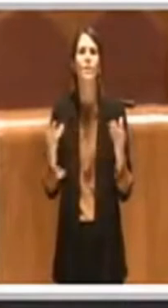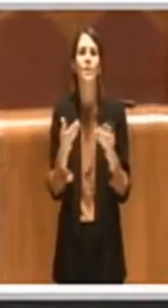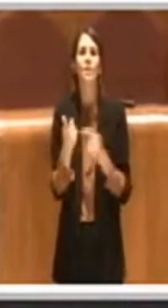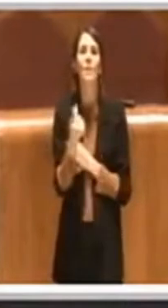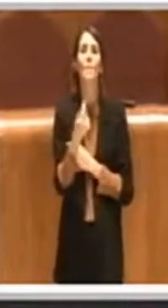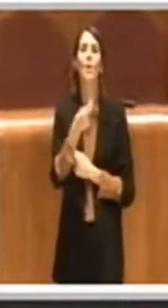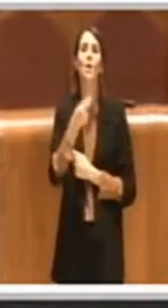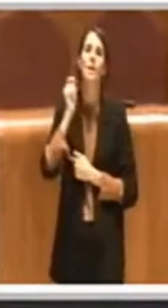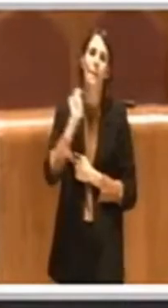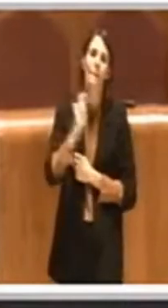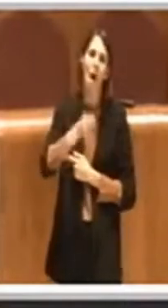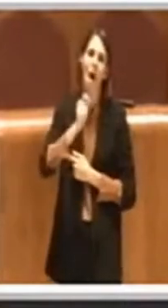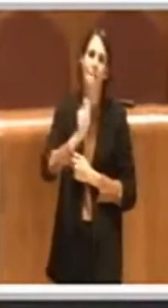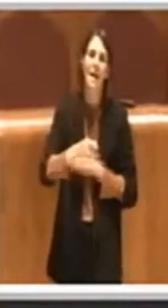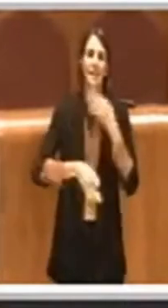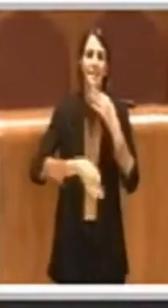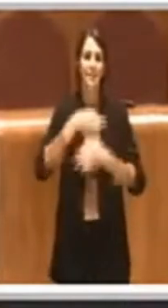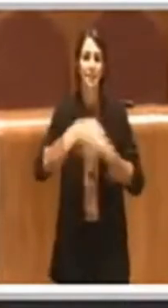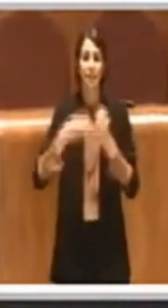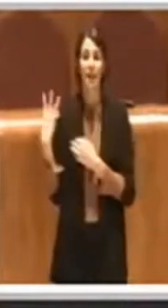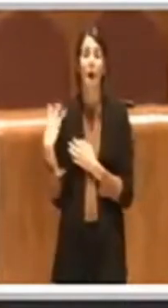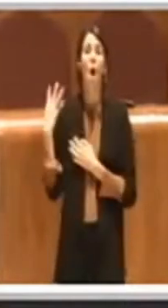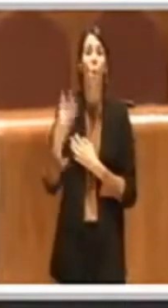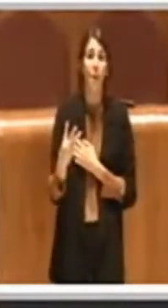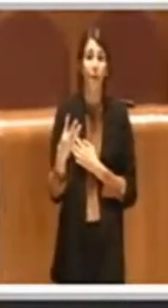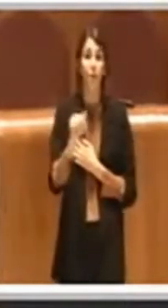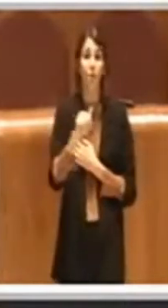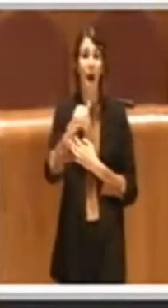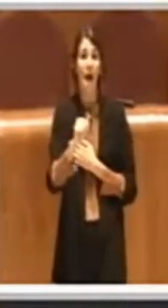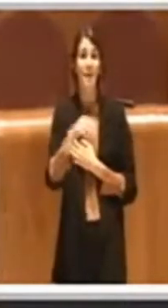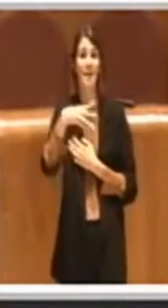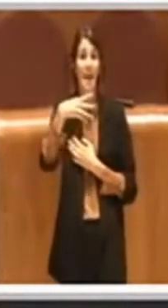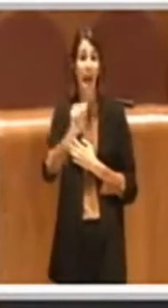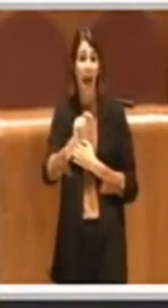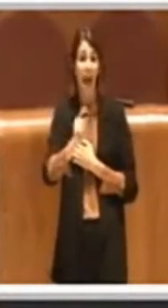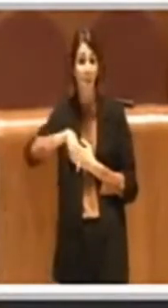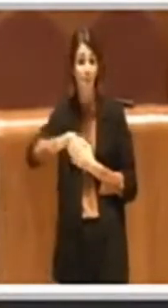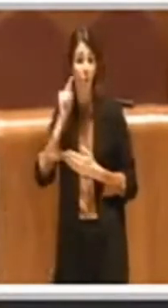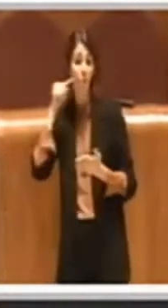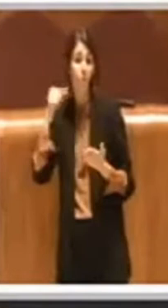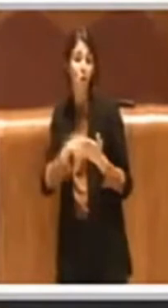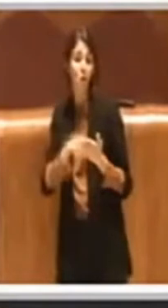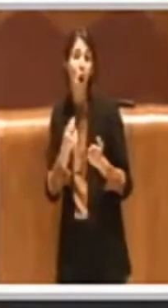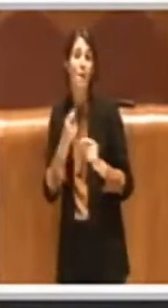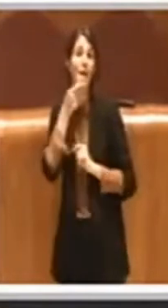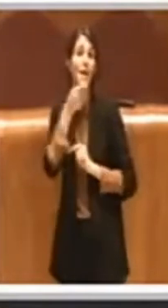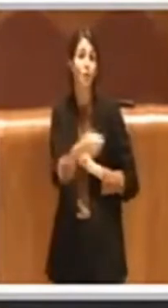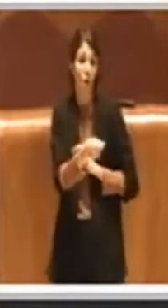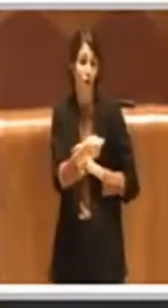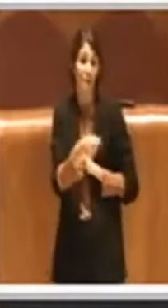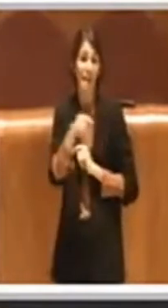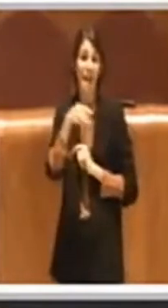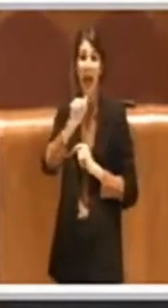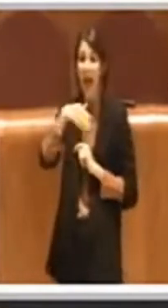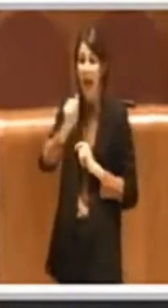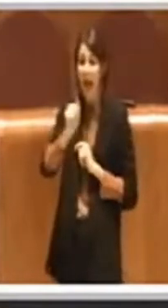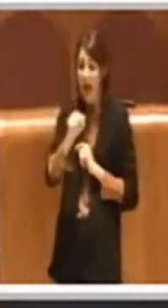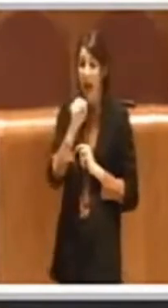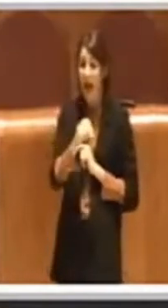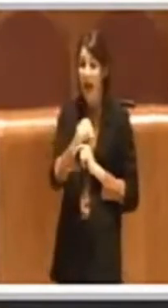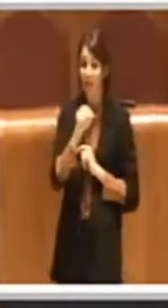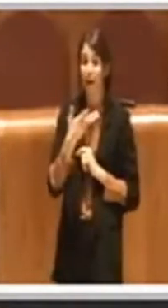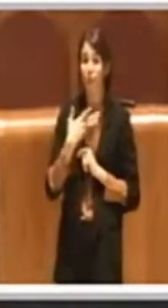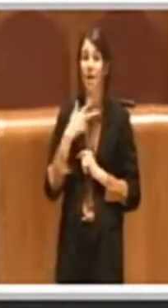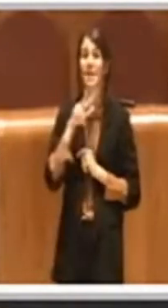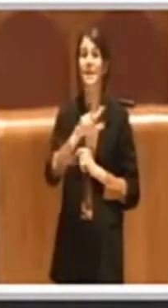sonante ovvero in quattro anni restituiremo ad hama dei soldi tant'è vero che ama quest'anno sostanzialmente avrà 37